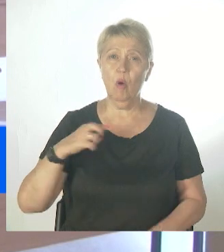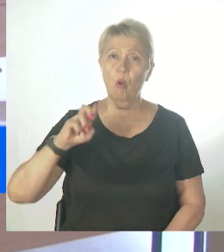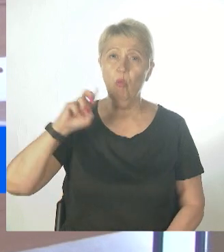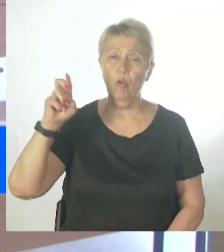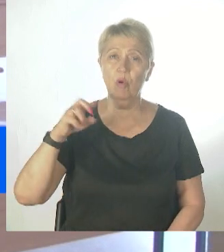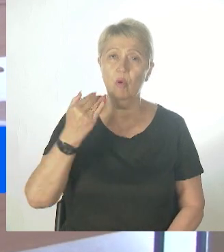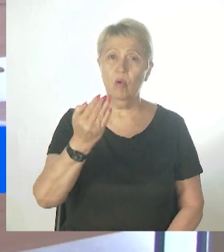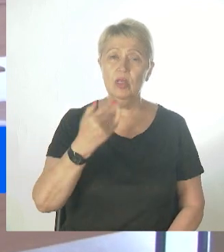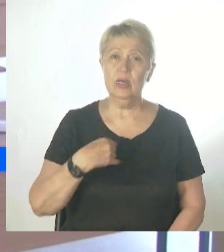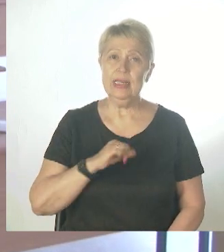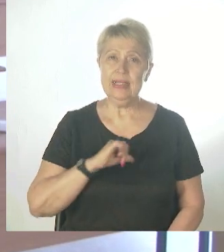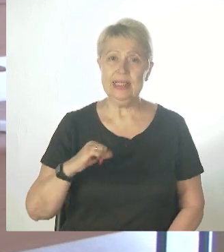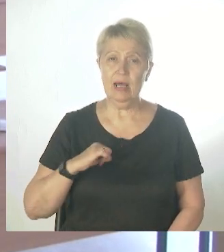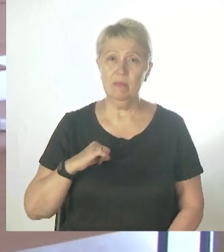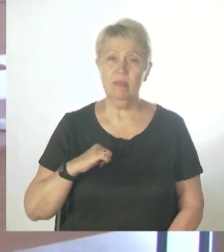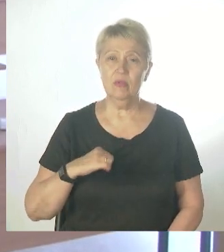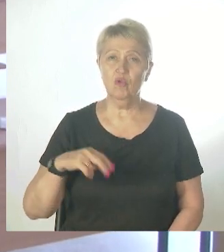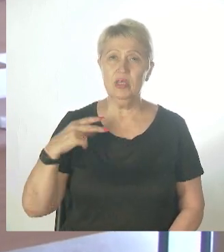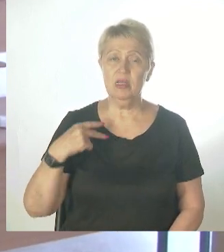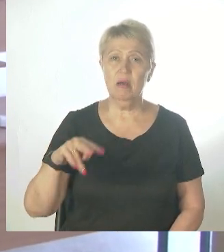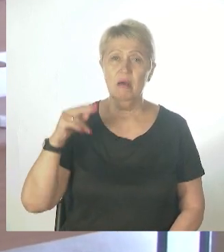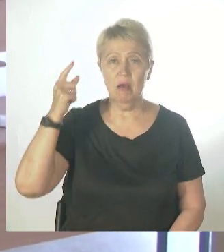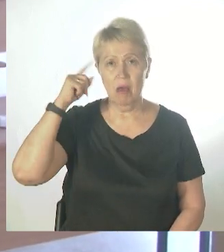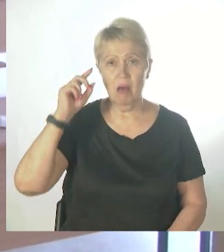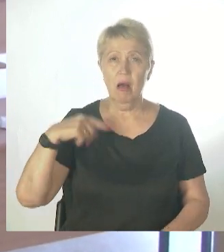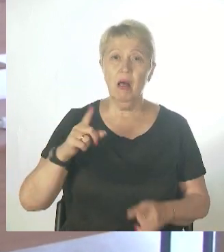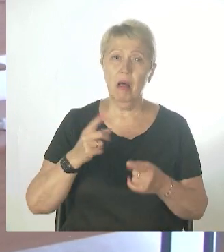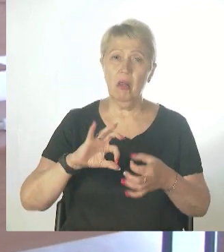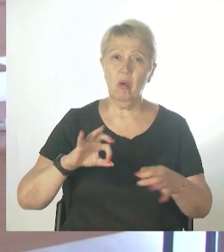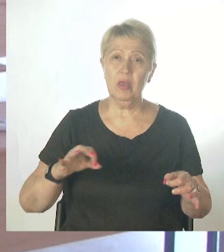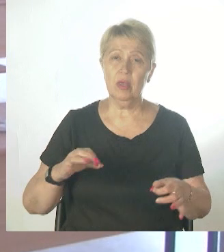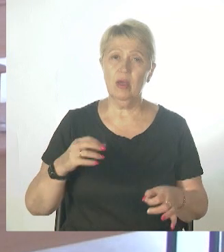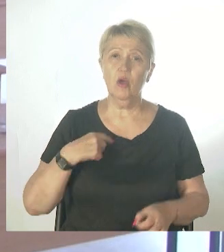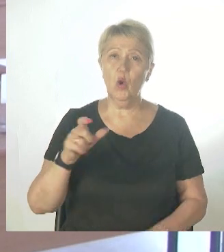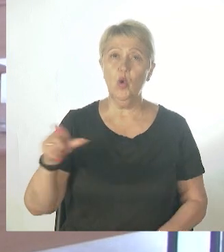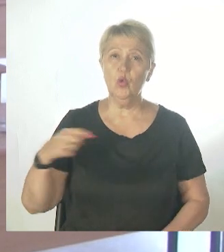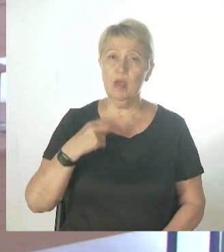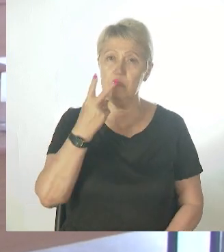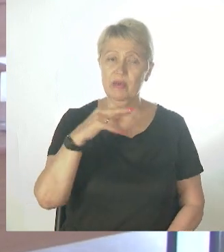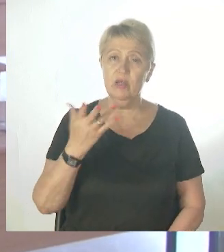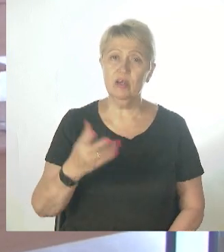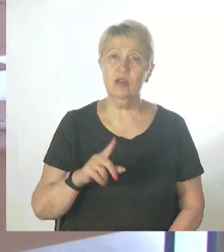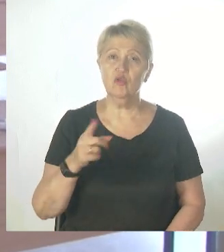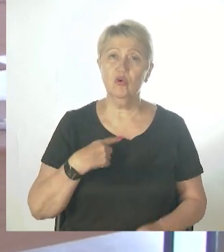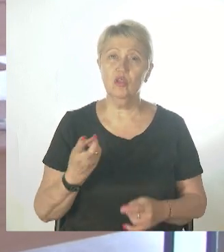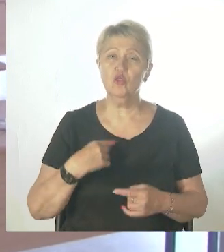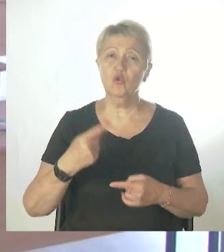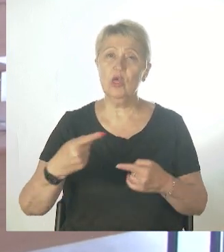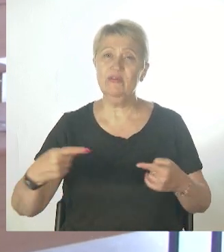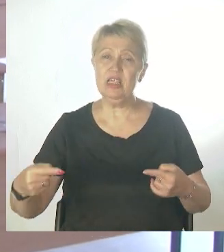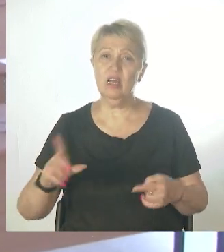тоже нелогичен, потому что мы привыкли, люди, к логике. У нас вот из этого должно вытекать вот это,